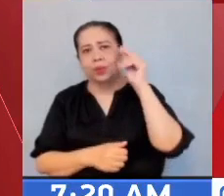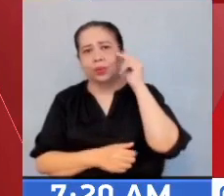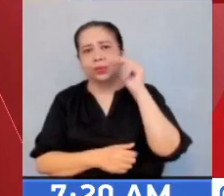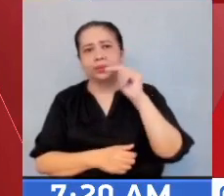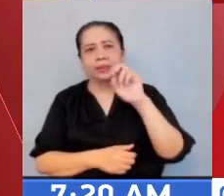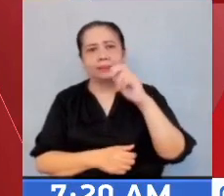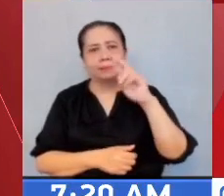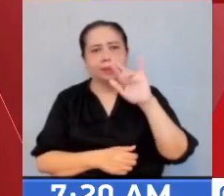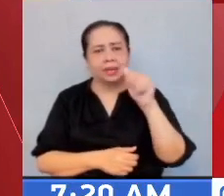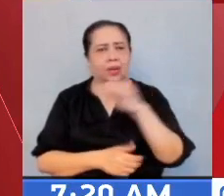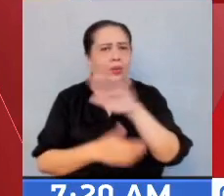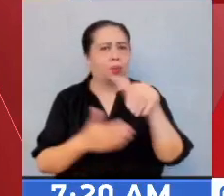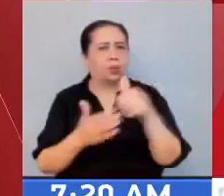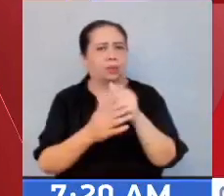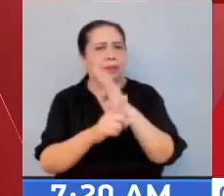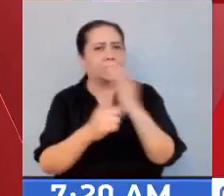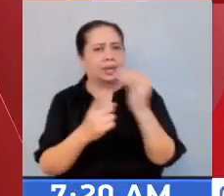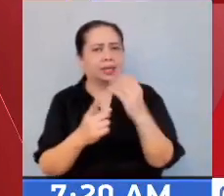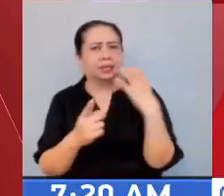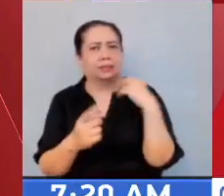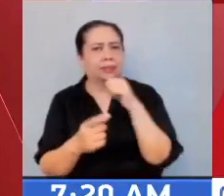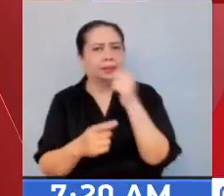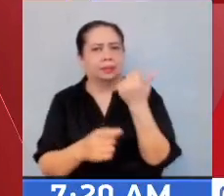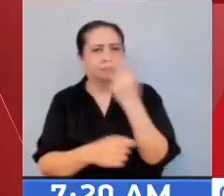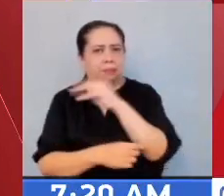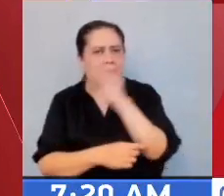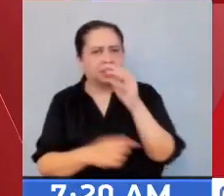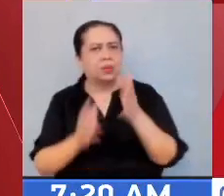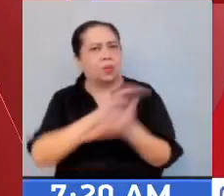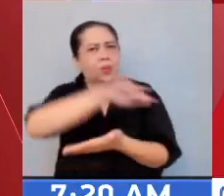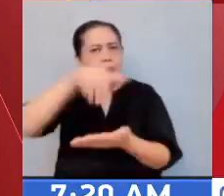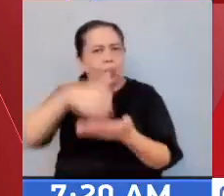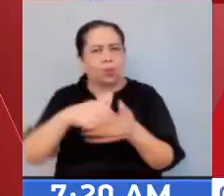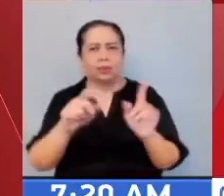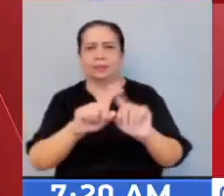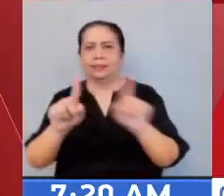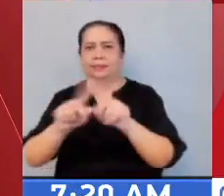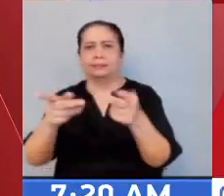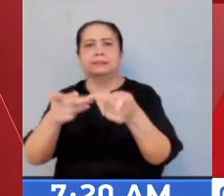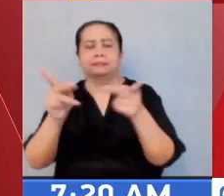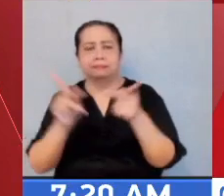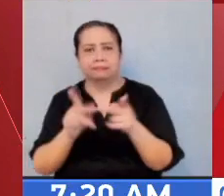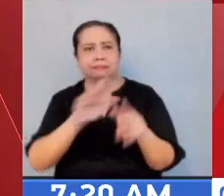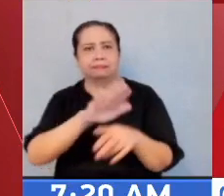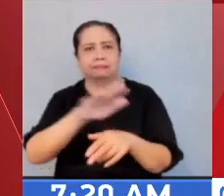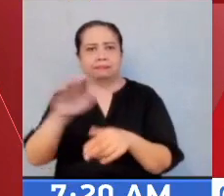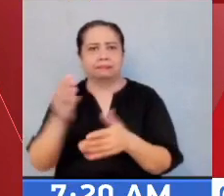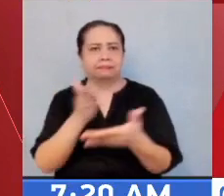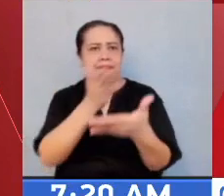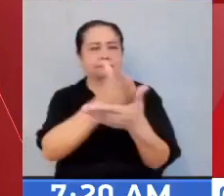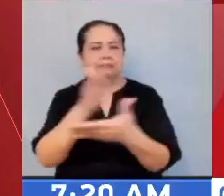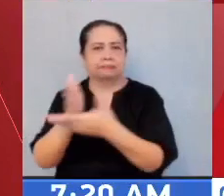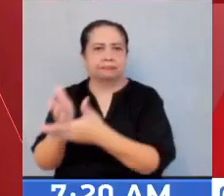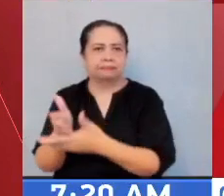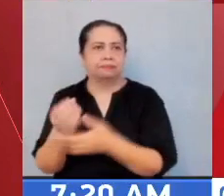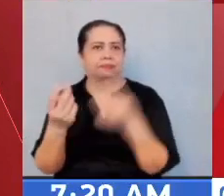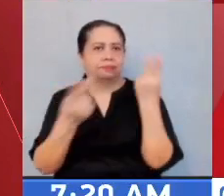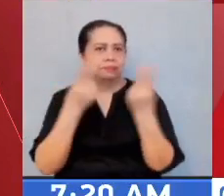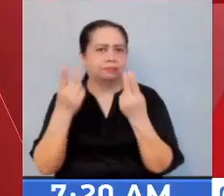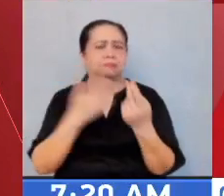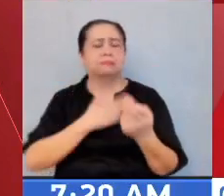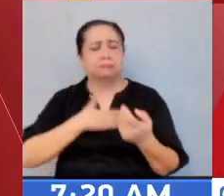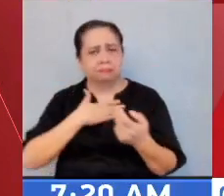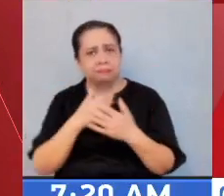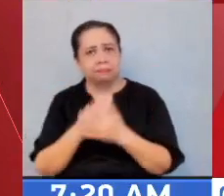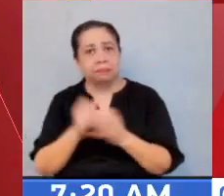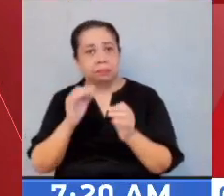lamang dito sa lungsod ng Maynila, kundi sa iba pang mga lugar na kanilang pinupuntahan o dinadalaw, sana kapag nag-clearing